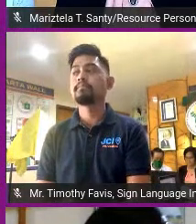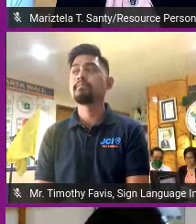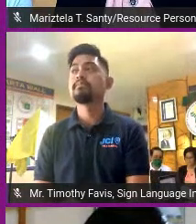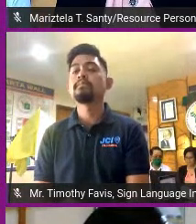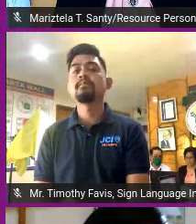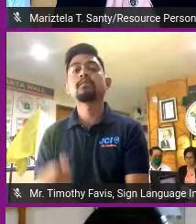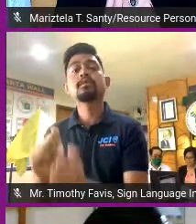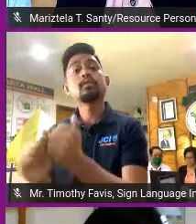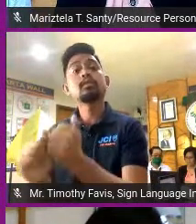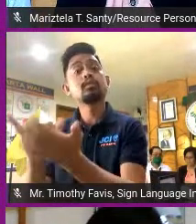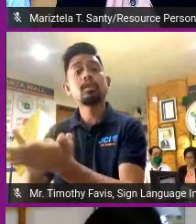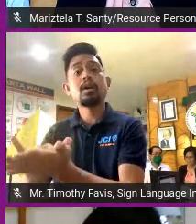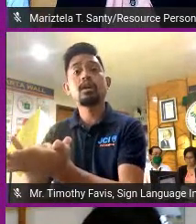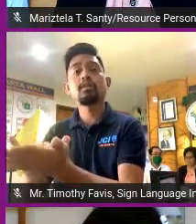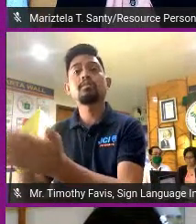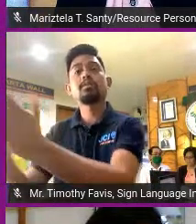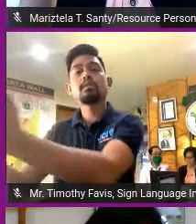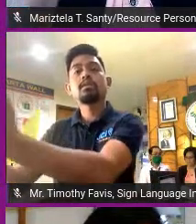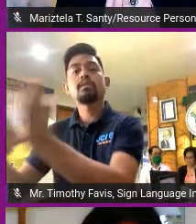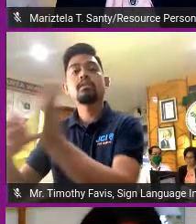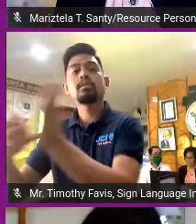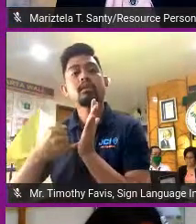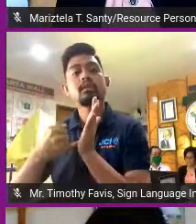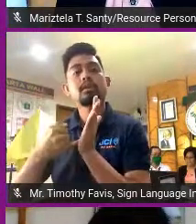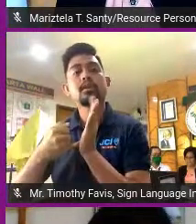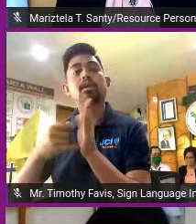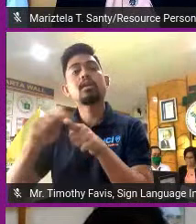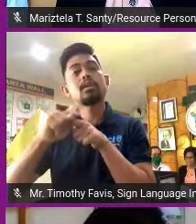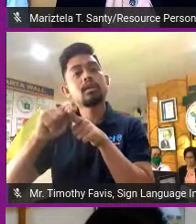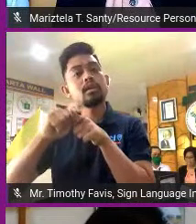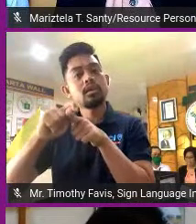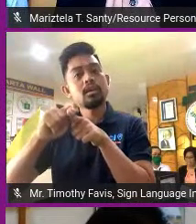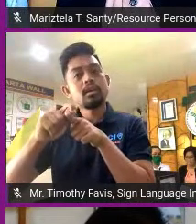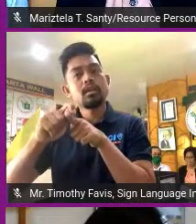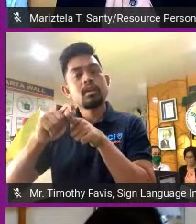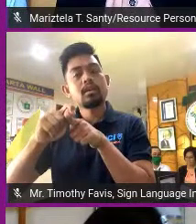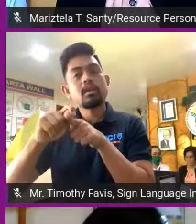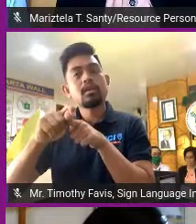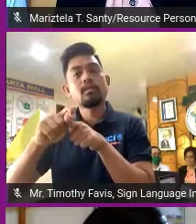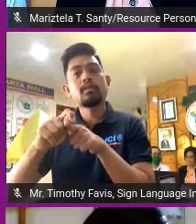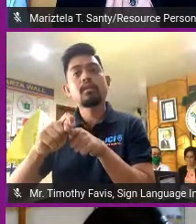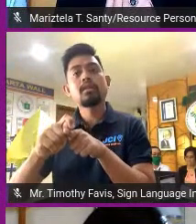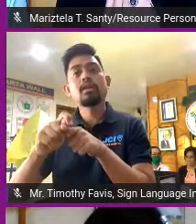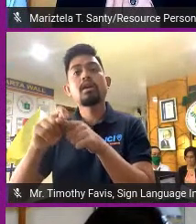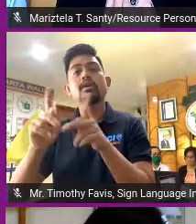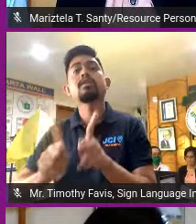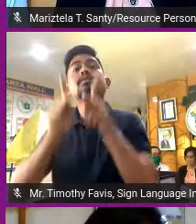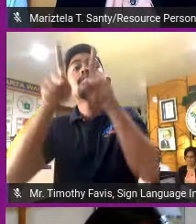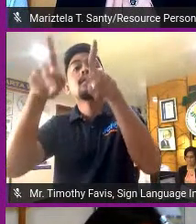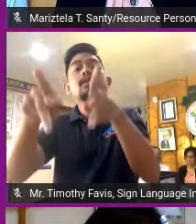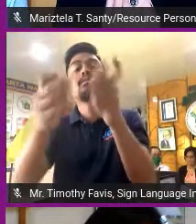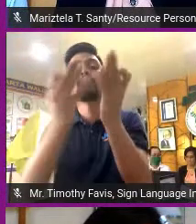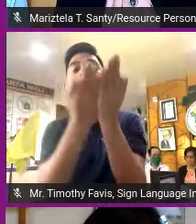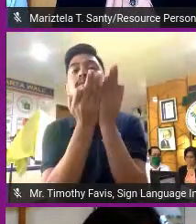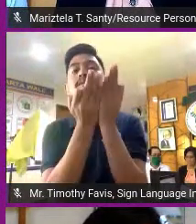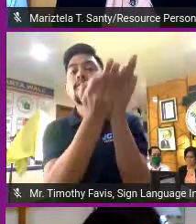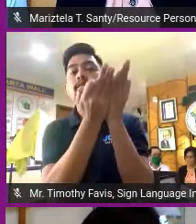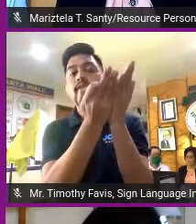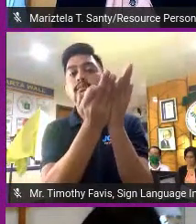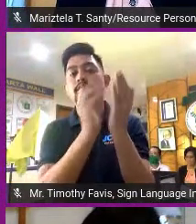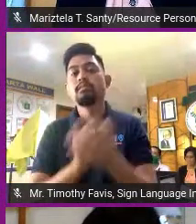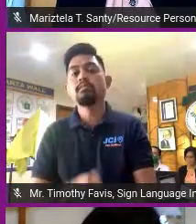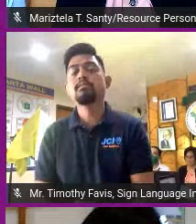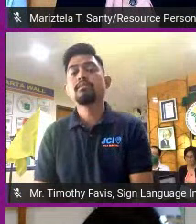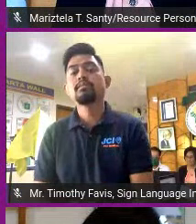Ang ating imbitasyon sa pagsasanay ay naipost namin sa ATI webpage kasama ng